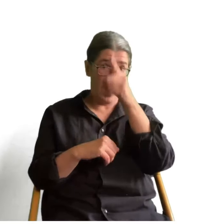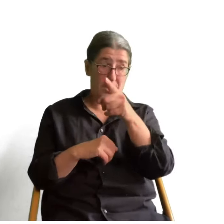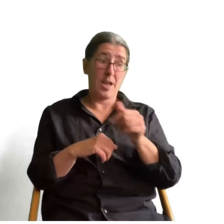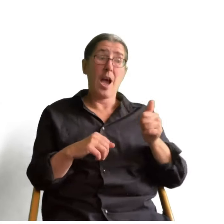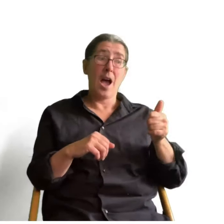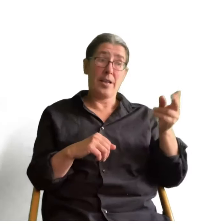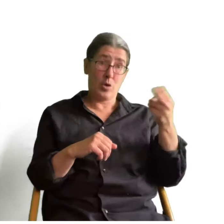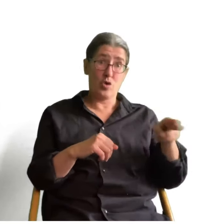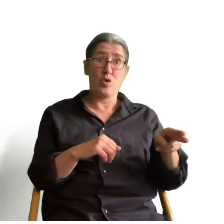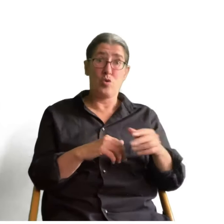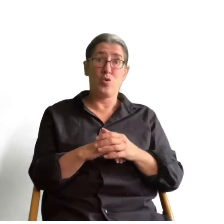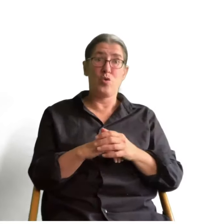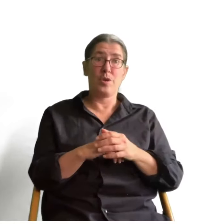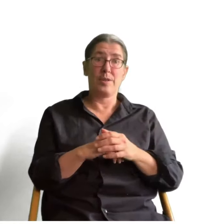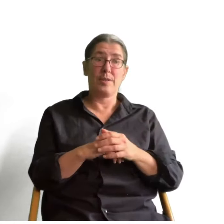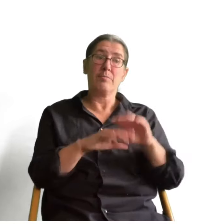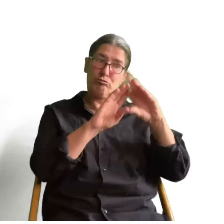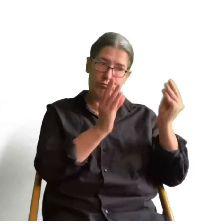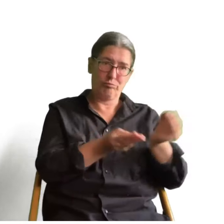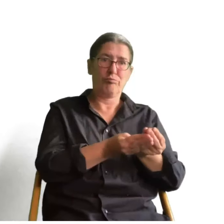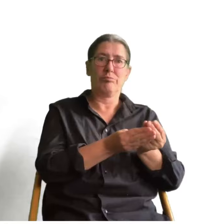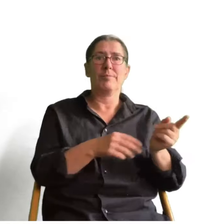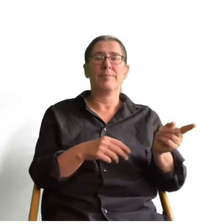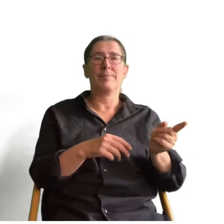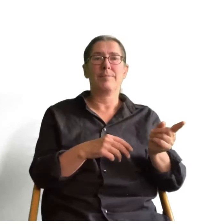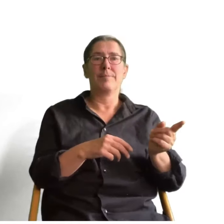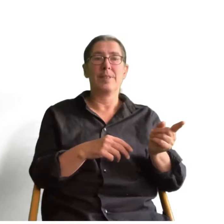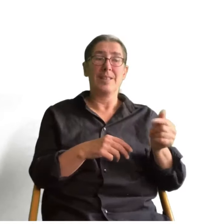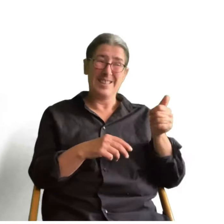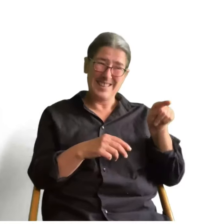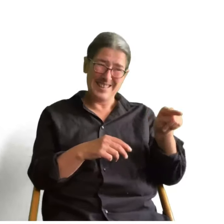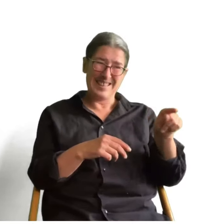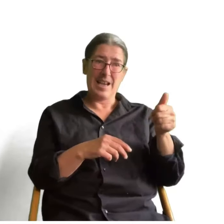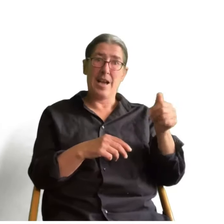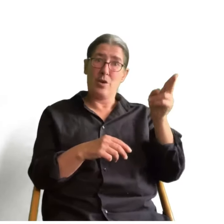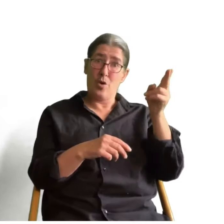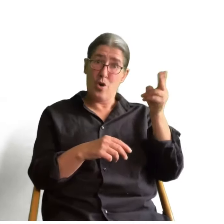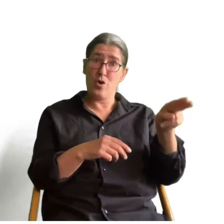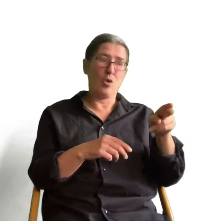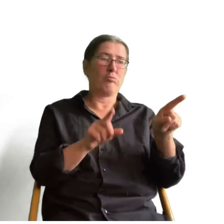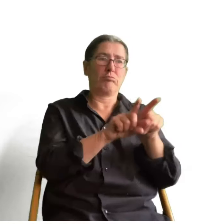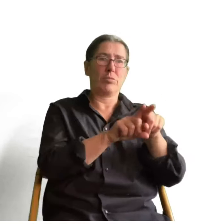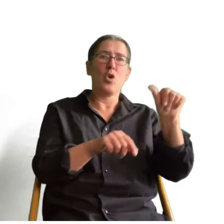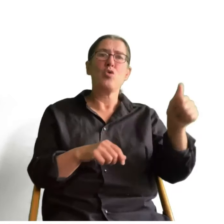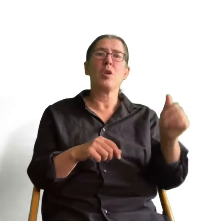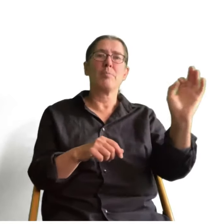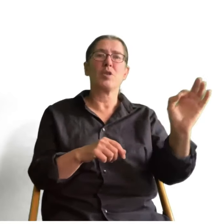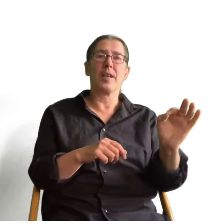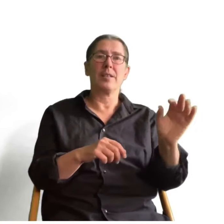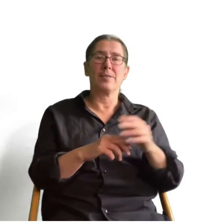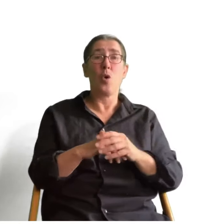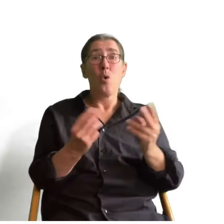Gut, du weißt, 1 Euro ist das Ganze. Diese 1 Euro sind